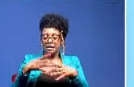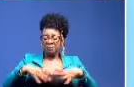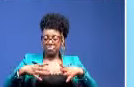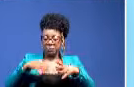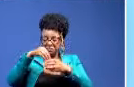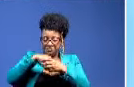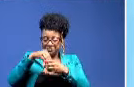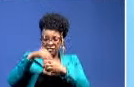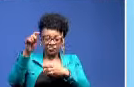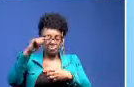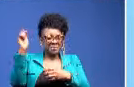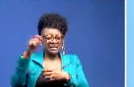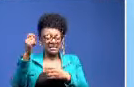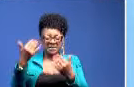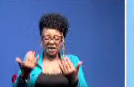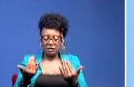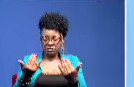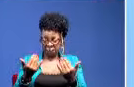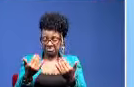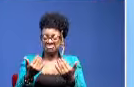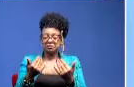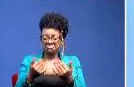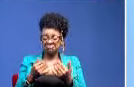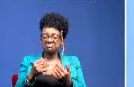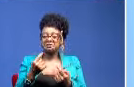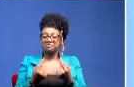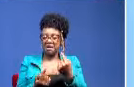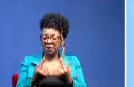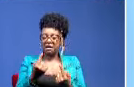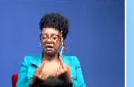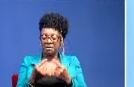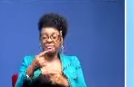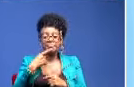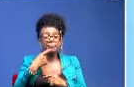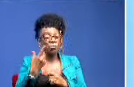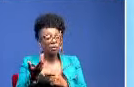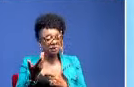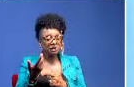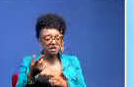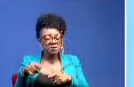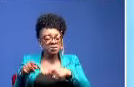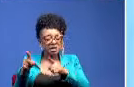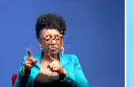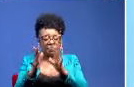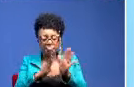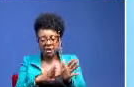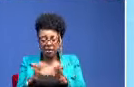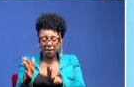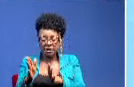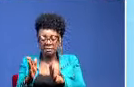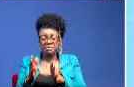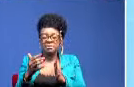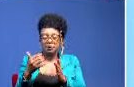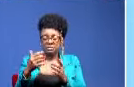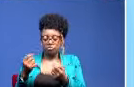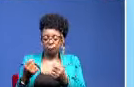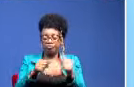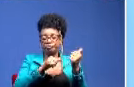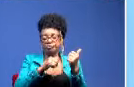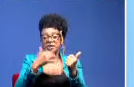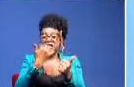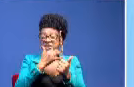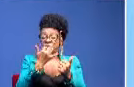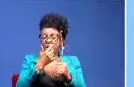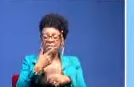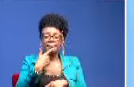leo wamemtolea kucha Rais Ruto kwa kile wanachodai kwamba ni yeye kupanga njama ya kumtimua Gachagua afisini, wakisema